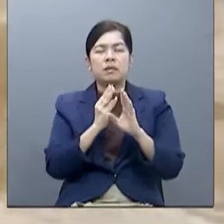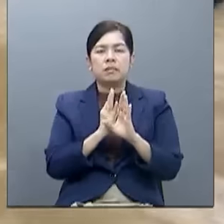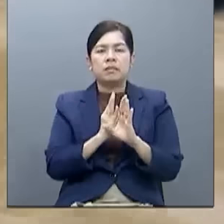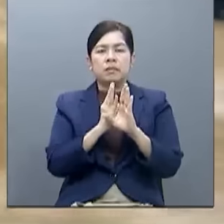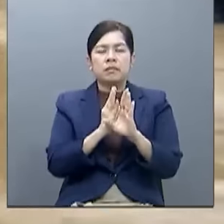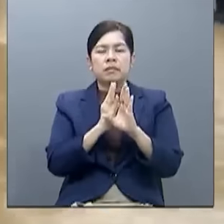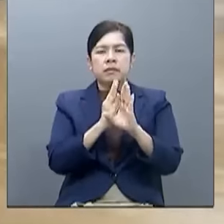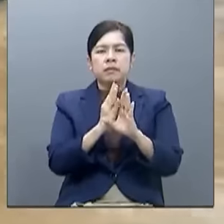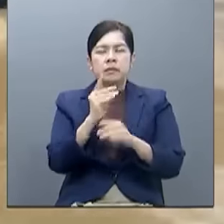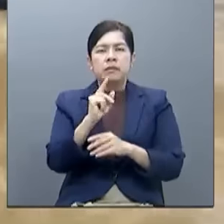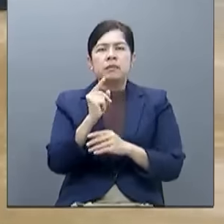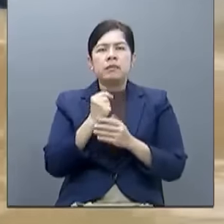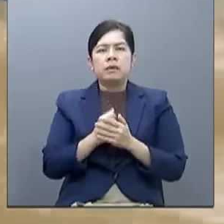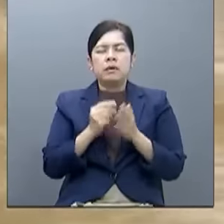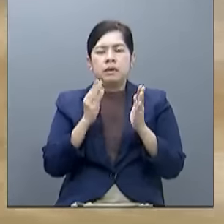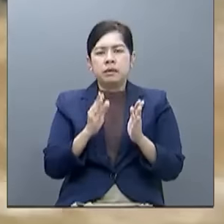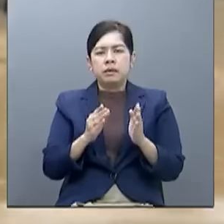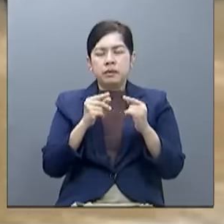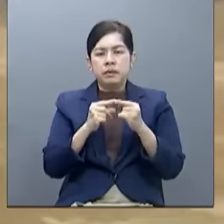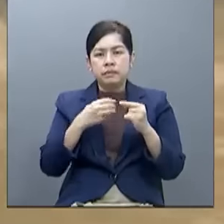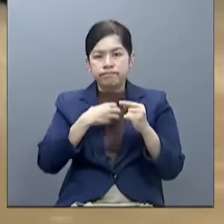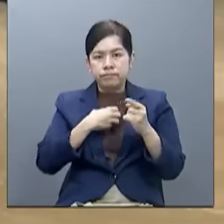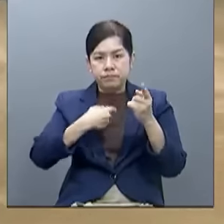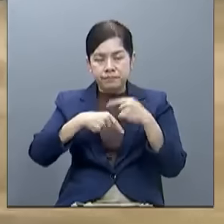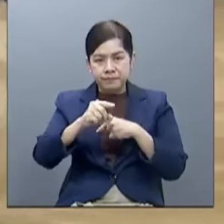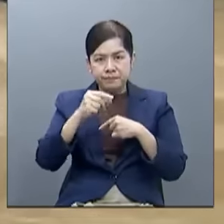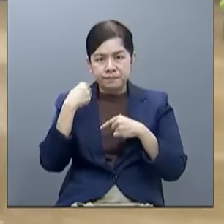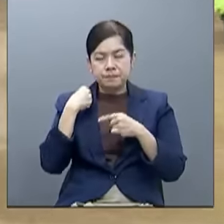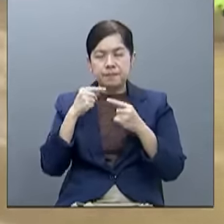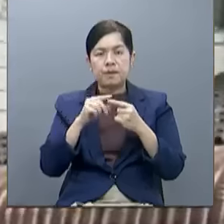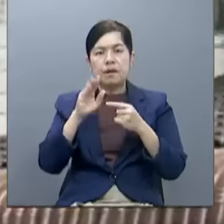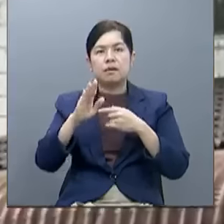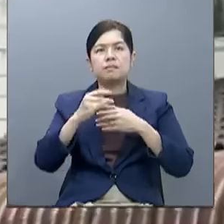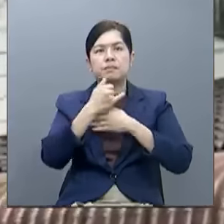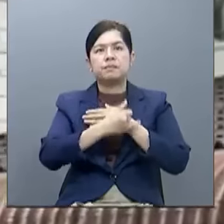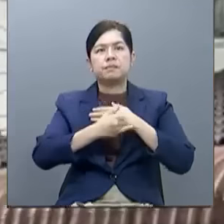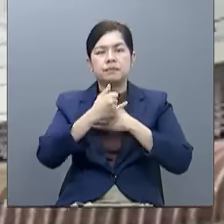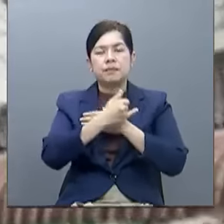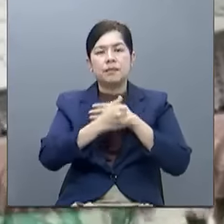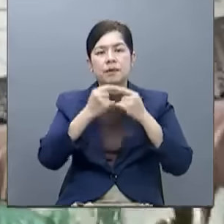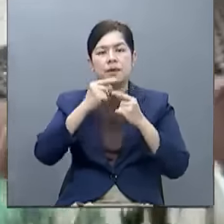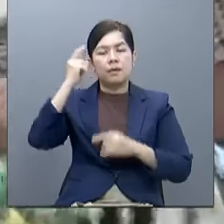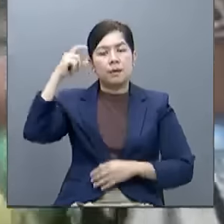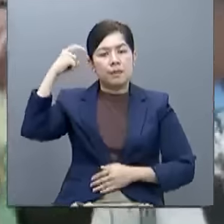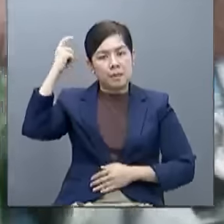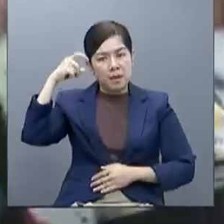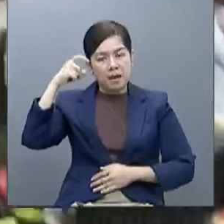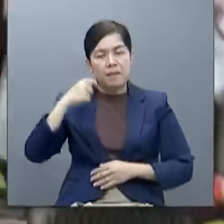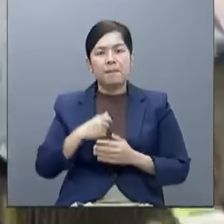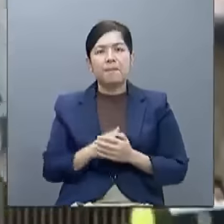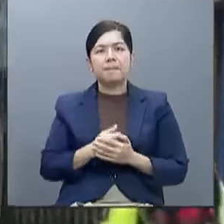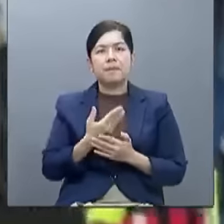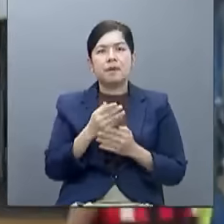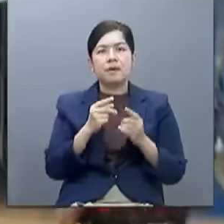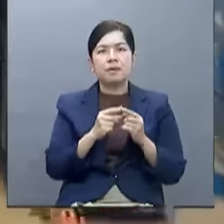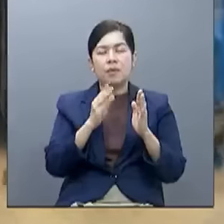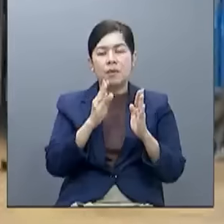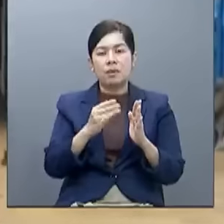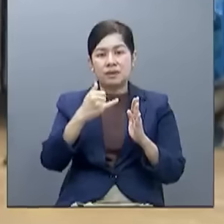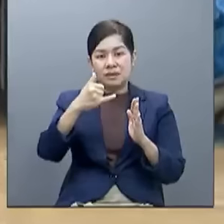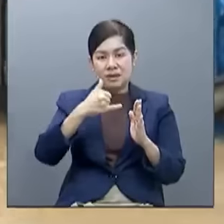ายก็คือคนที่ต้องการที่จะข้ามไปยังฝั่งท่าขี้เหล็กนะครับส่วนคนที่ข้ามมาจากฝั่งท่าขี้เหล็กกลับมายังฝั่งประเทศไทยหรือ